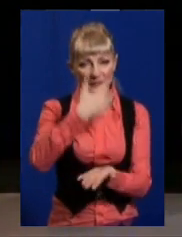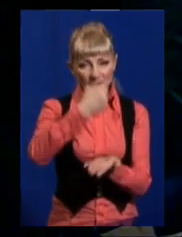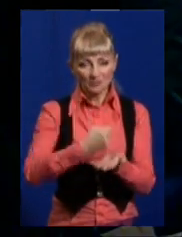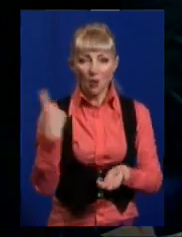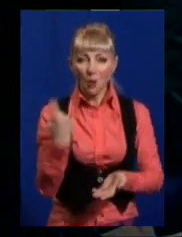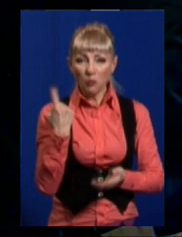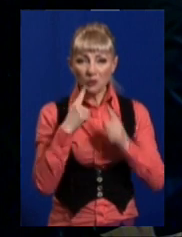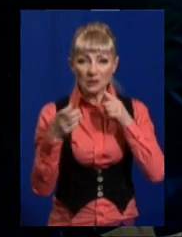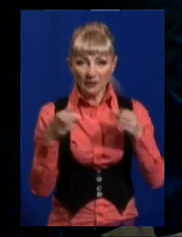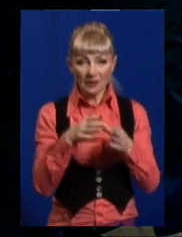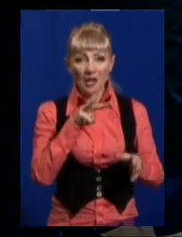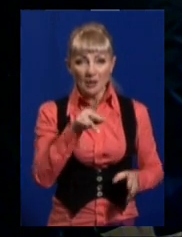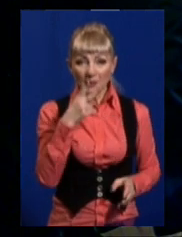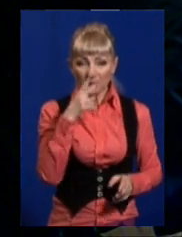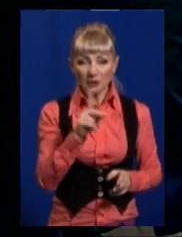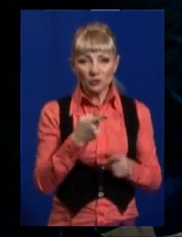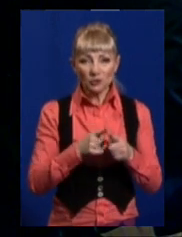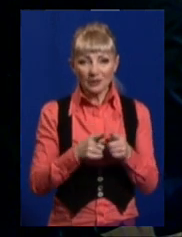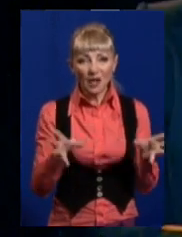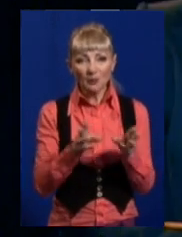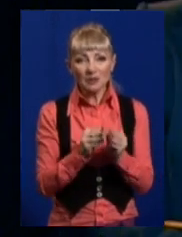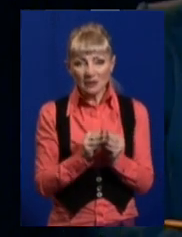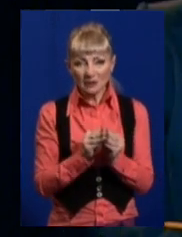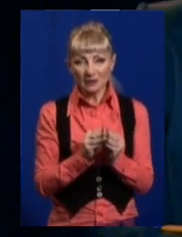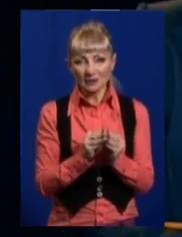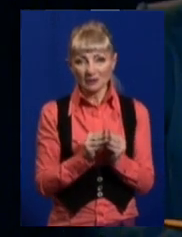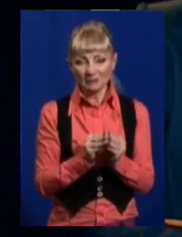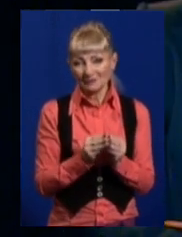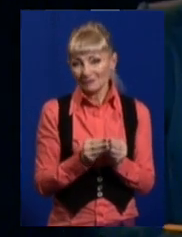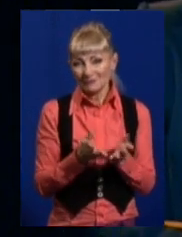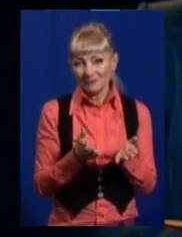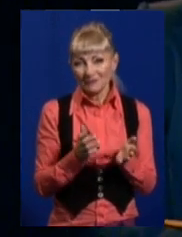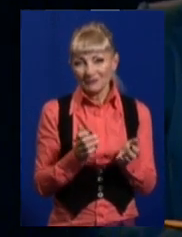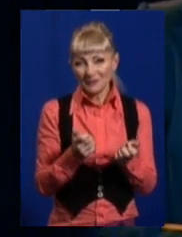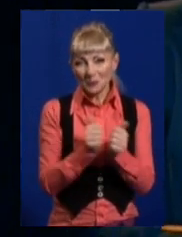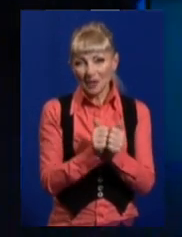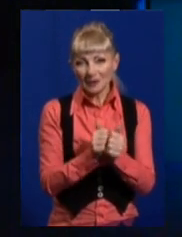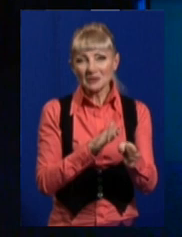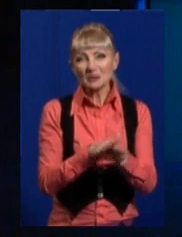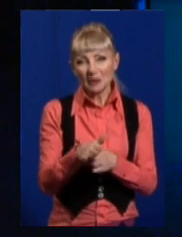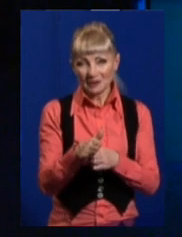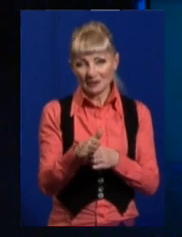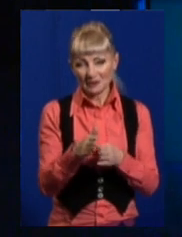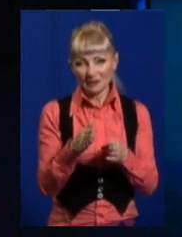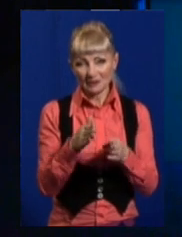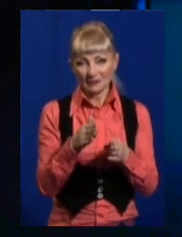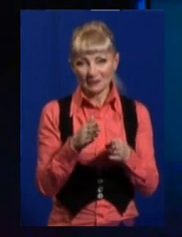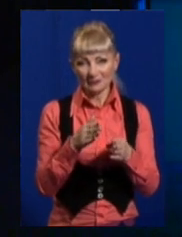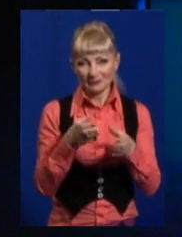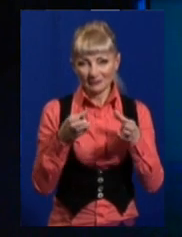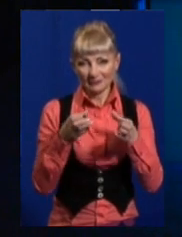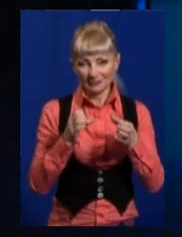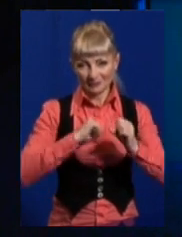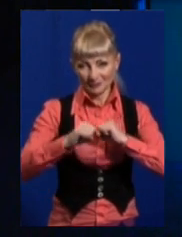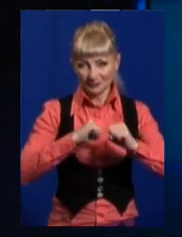ради, ми бачимо, що, в принципі, це об'єднання навколо виконавчої гілки влади, а мало бути навпаки. Але